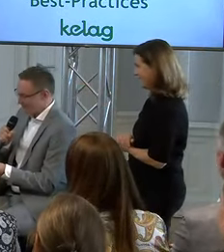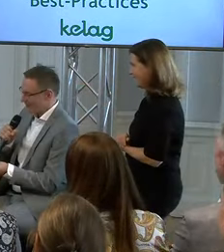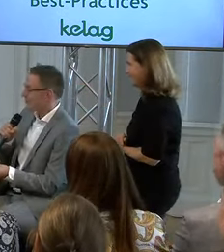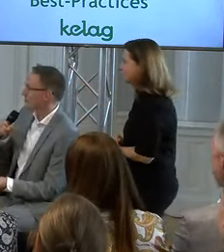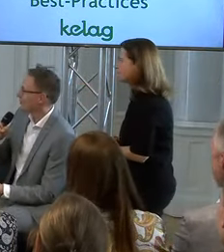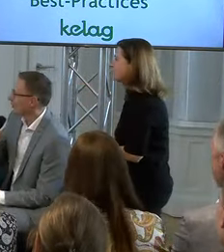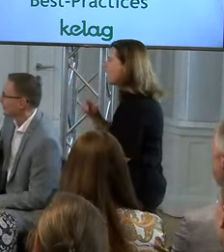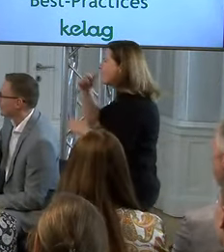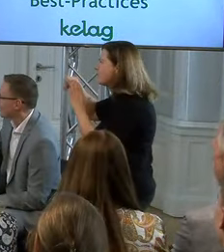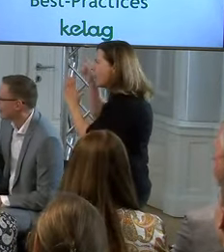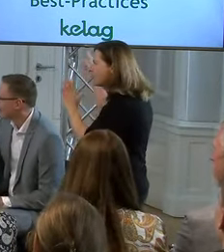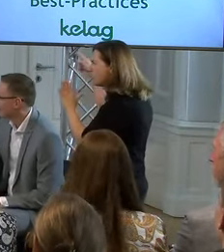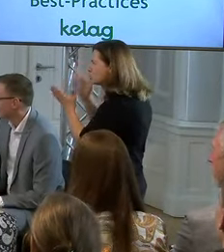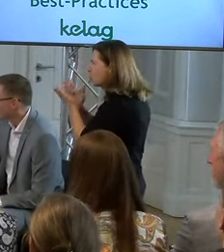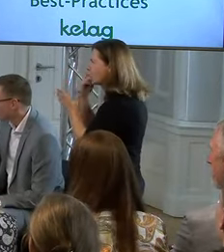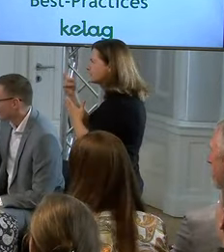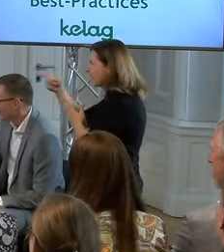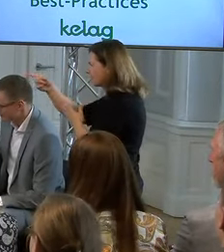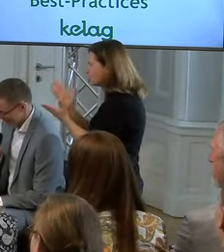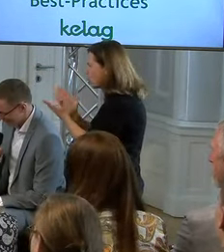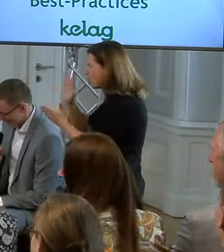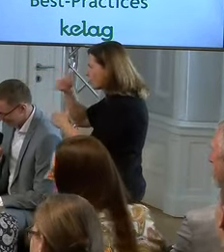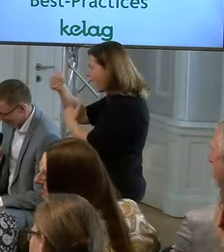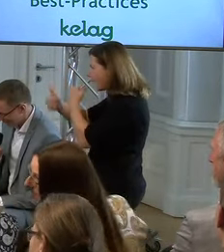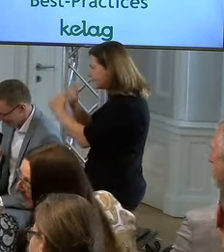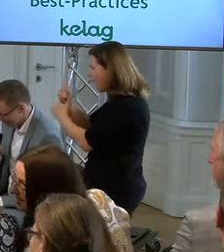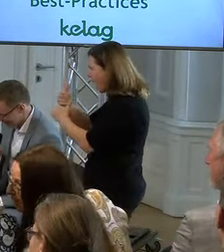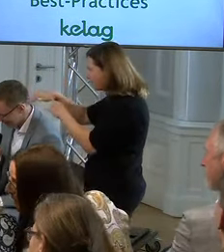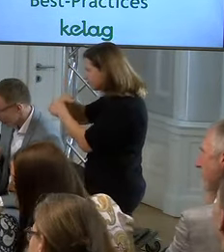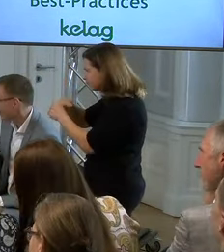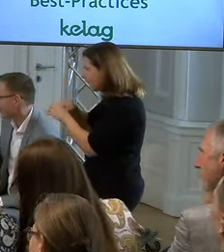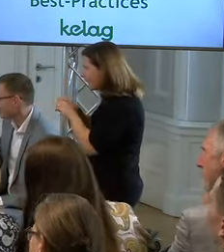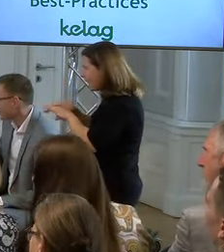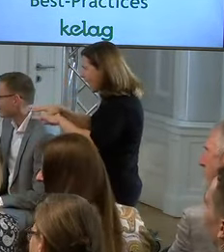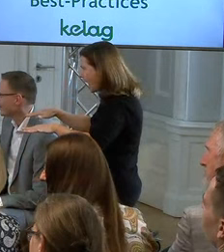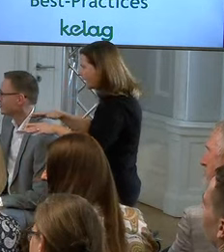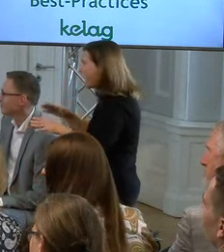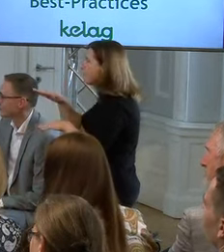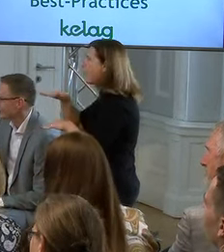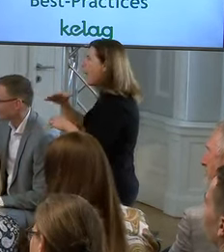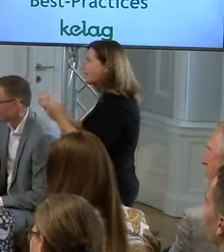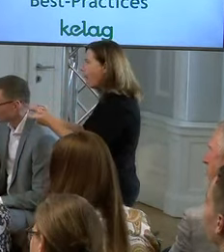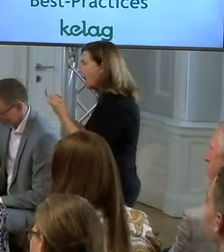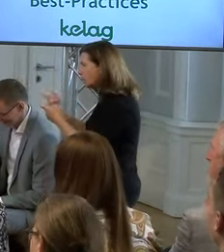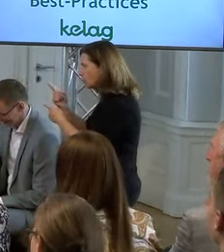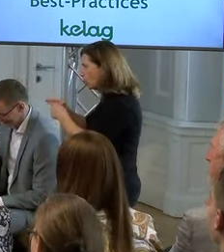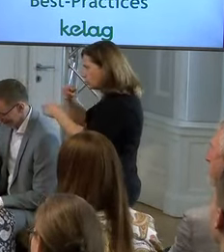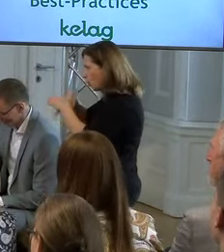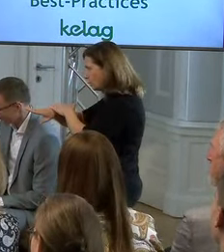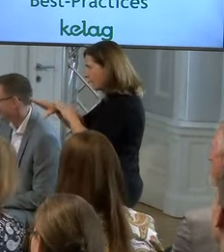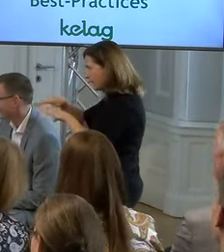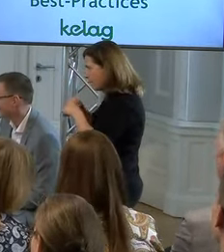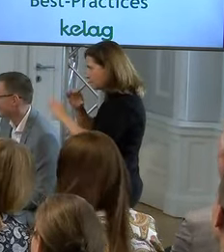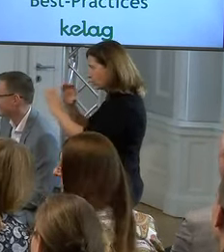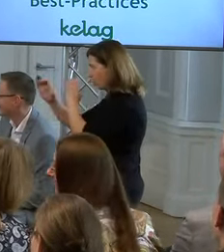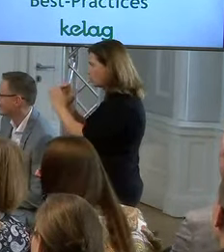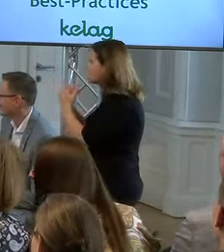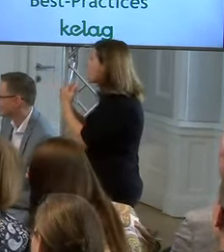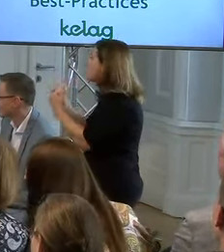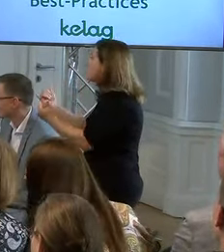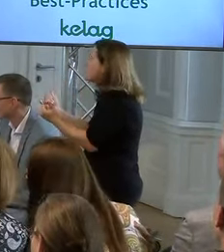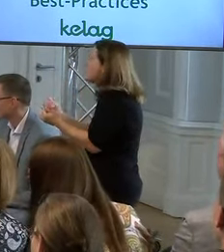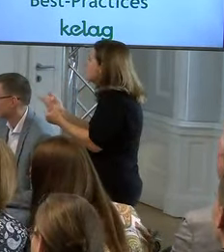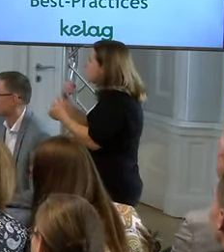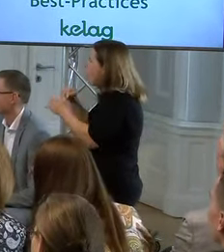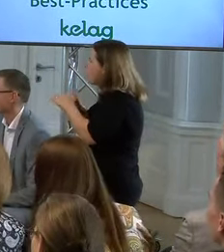Wir haben im Film schon gehört, Sie arbeiten seit über einem Jahr bei der KELAG im Bereich Marketing und Unternehmenskommunikation. Wie sind Sie denn